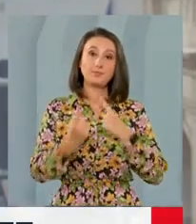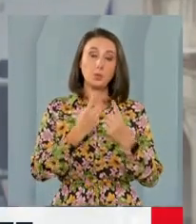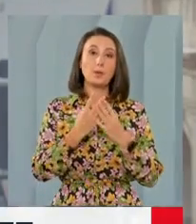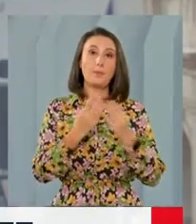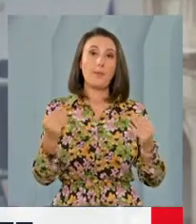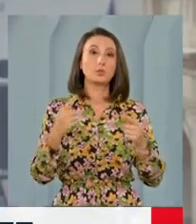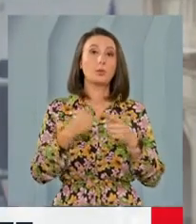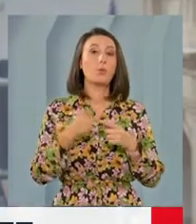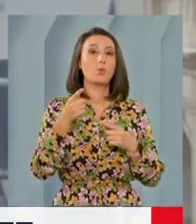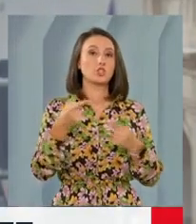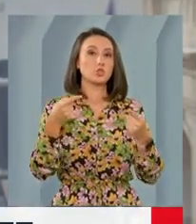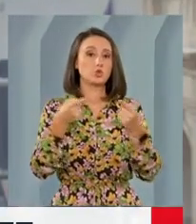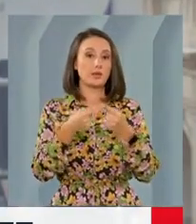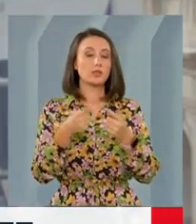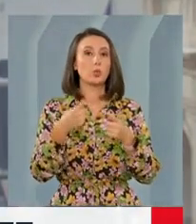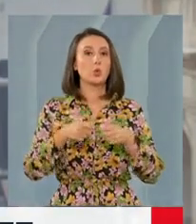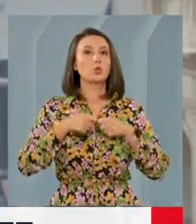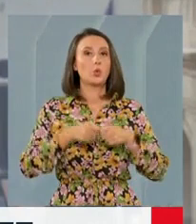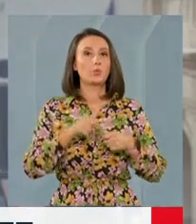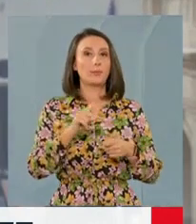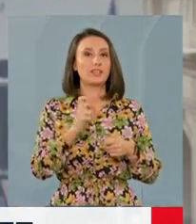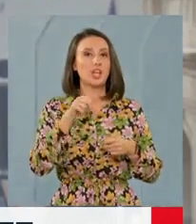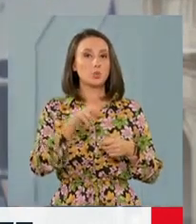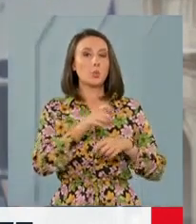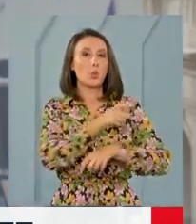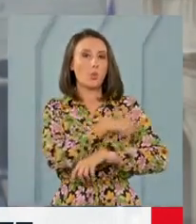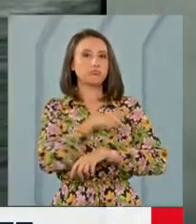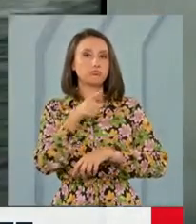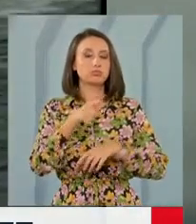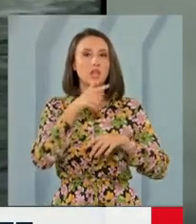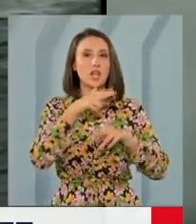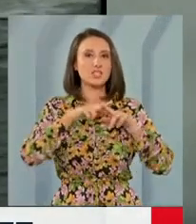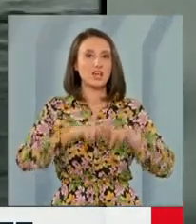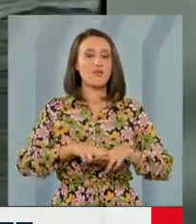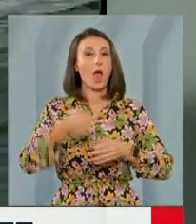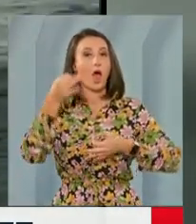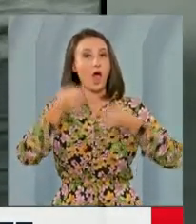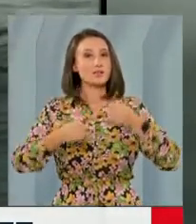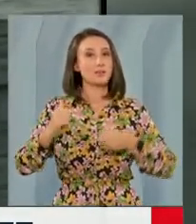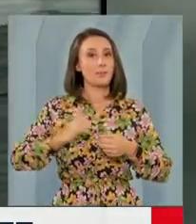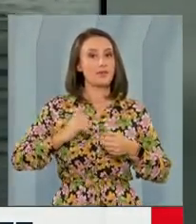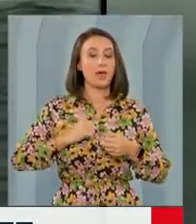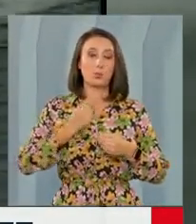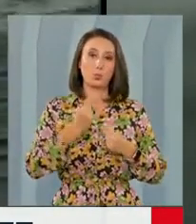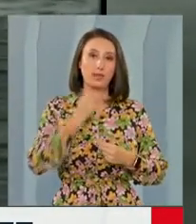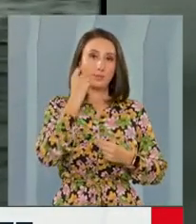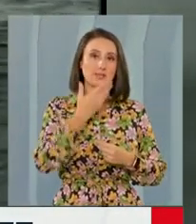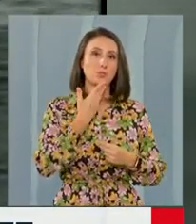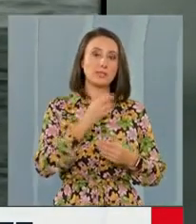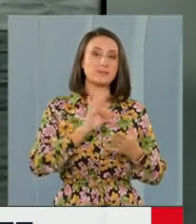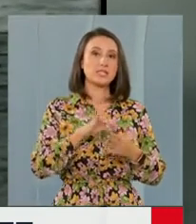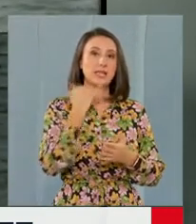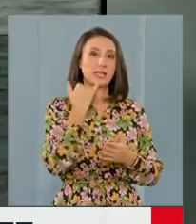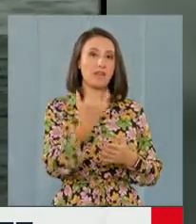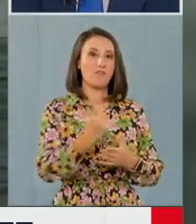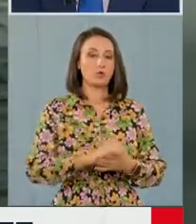mai multe pe marginea acestui subiect cu domnul Ion Petrescu, colonel în rezervă și analist militar. Bună dimineața, vă mulțumesc tare mult pentru